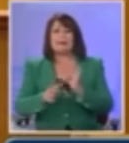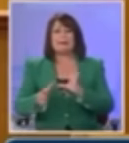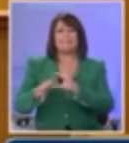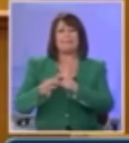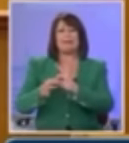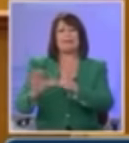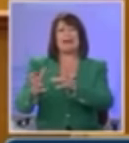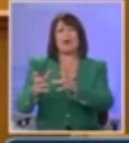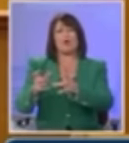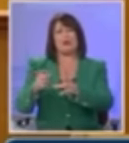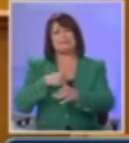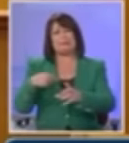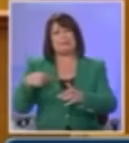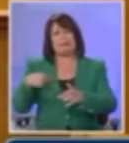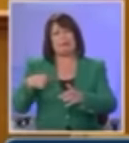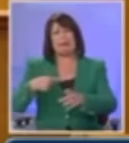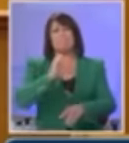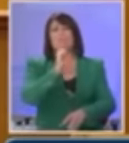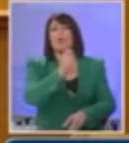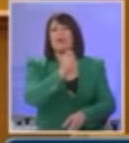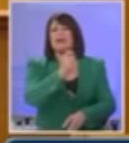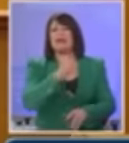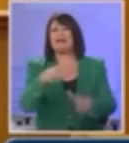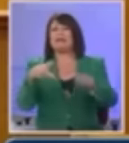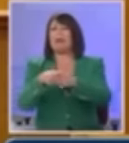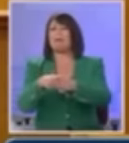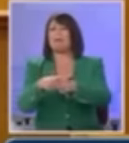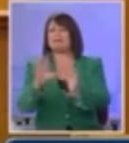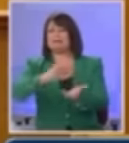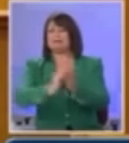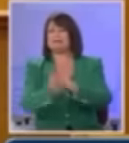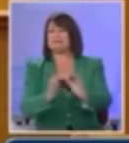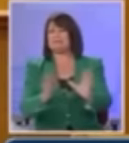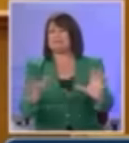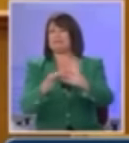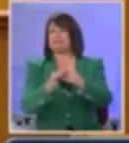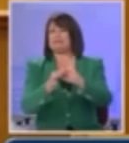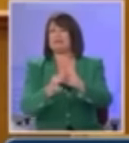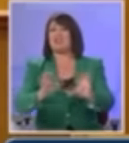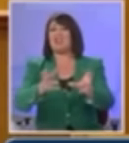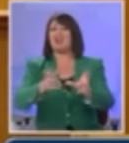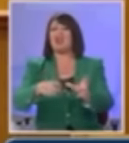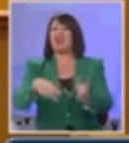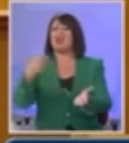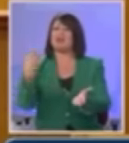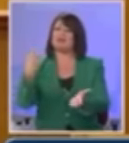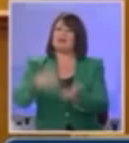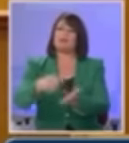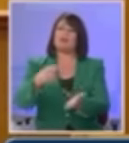μίντια, πολιτικής και τραπεζών. Τα κανάλια πρέπει να πληρώσουν,